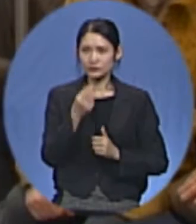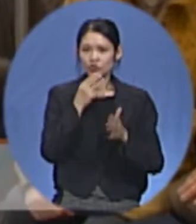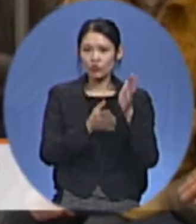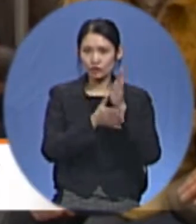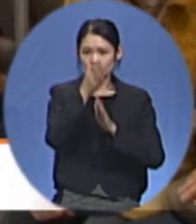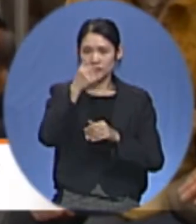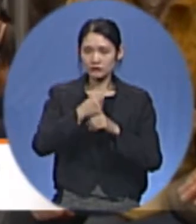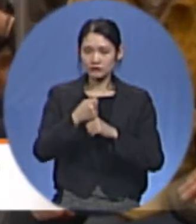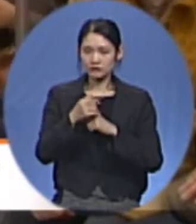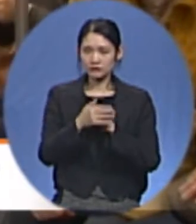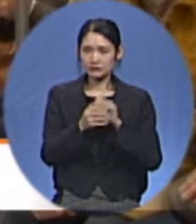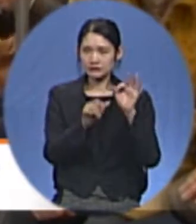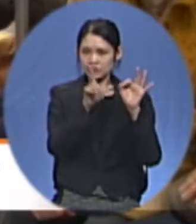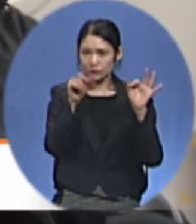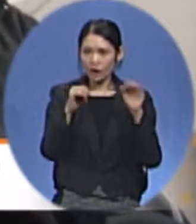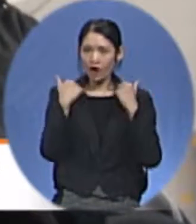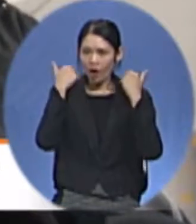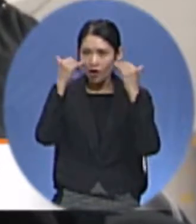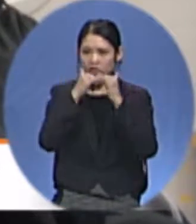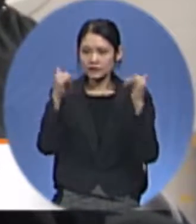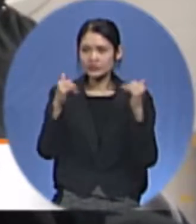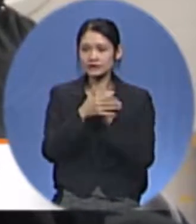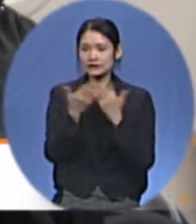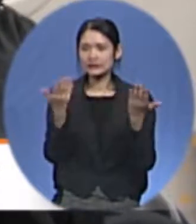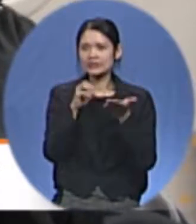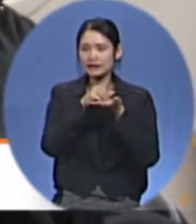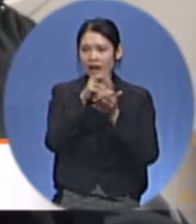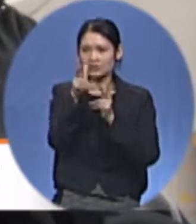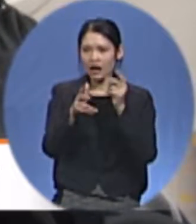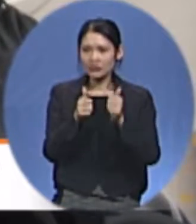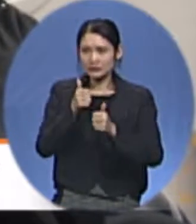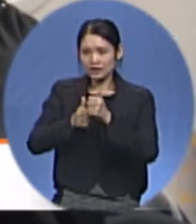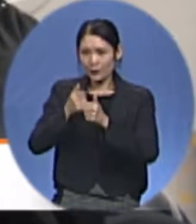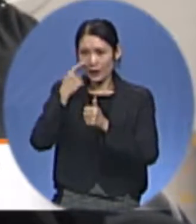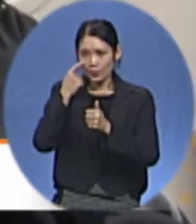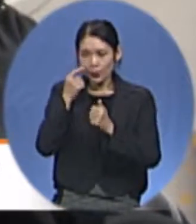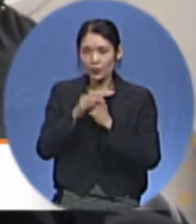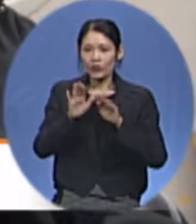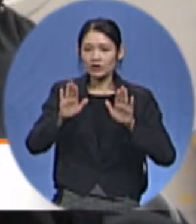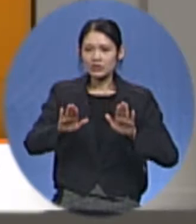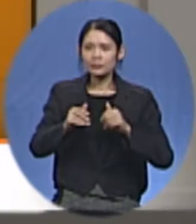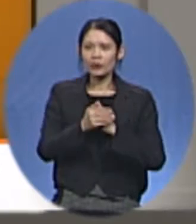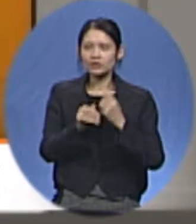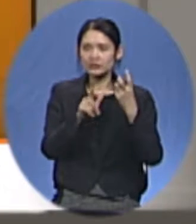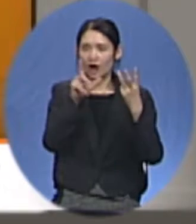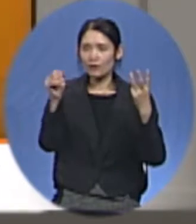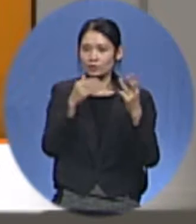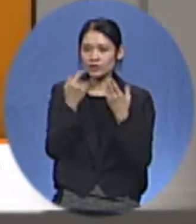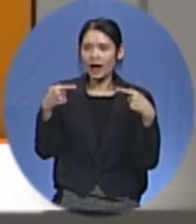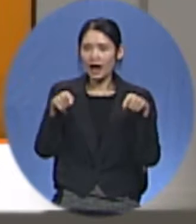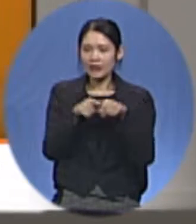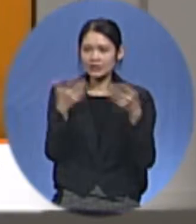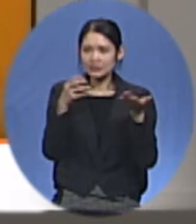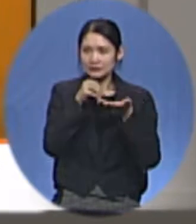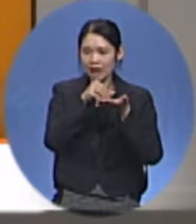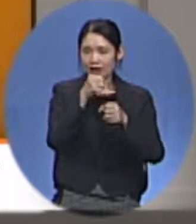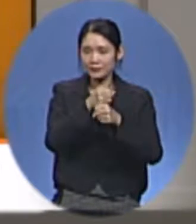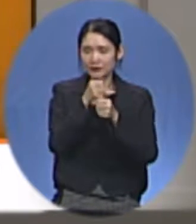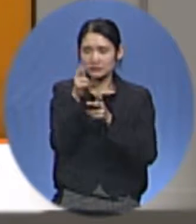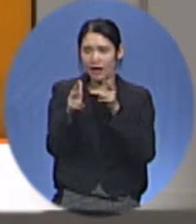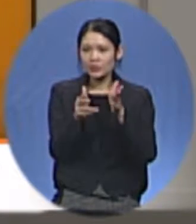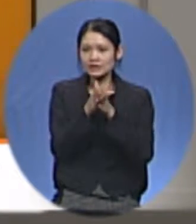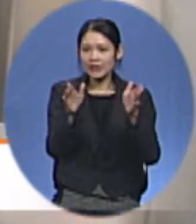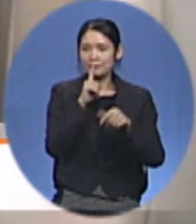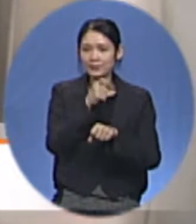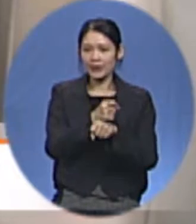서울시는 지난해 10월 어르신 일자리 사업의 하나로 시범사업을 시작해 이달부터 상생형 복지 일자리 사업으로 본격 시작한다고